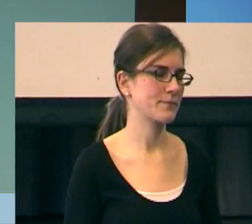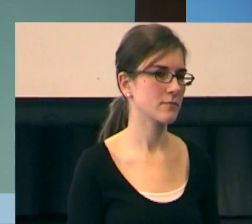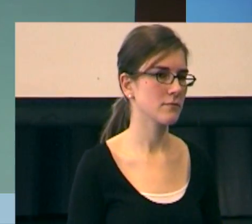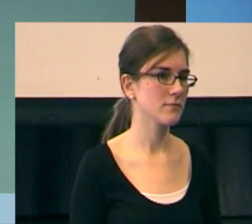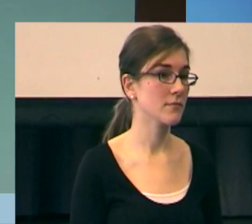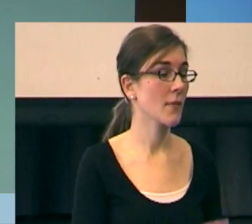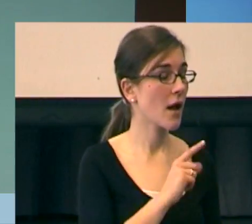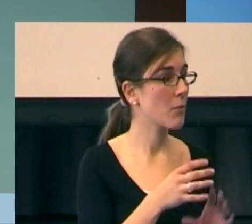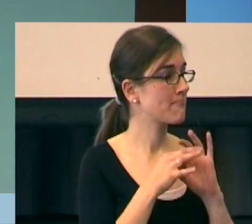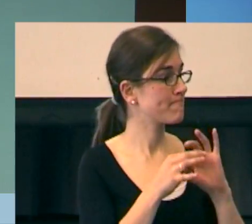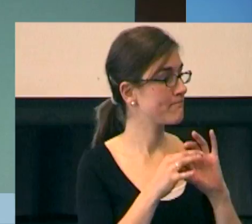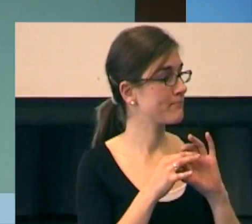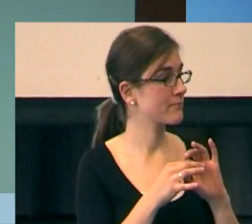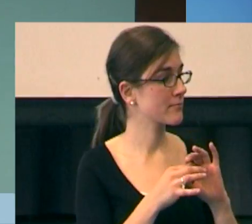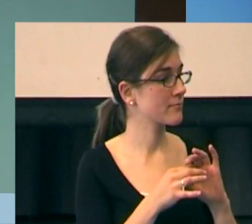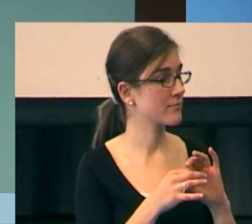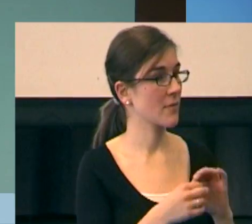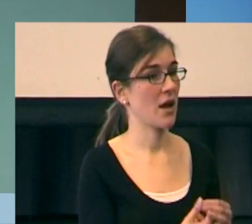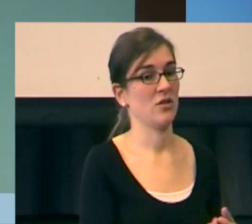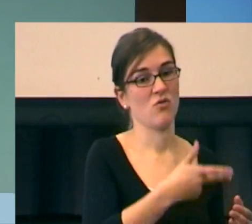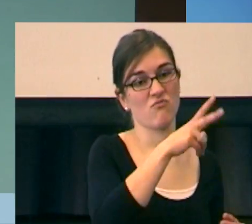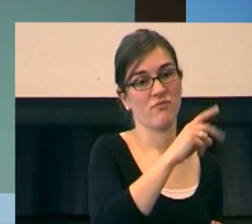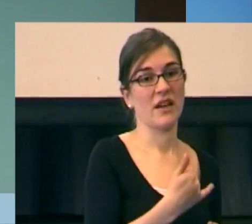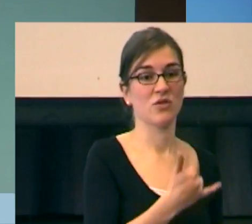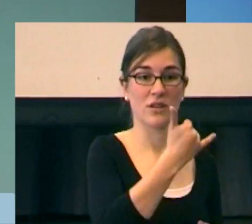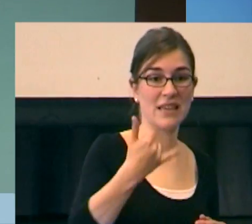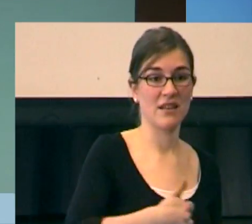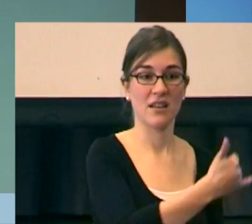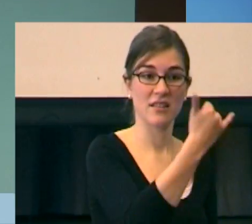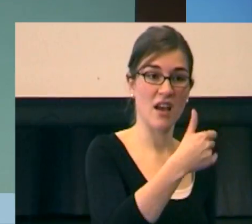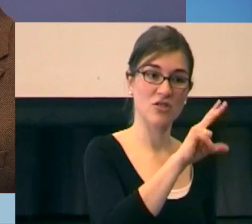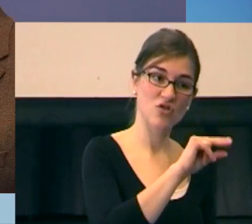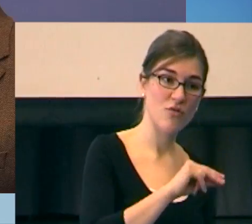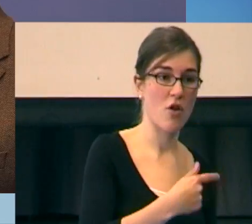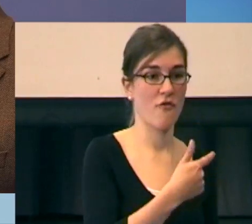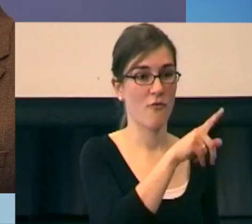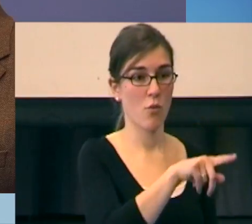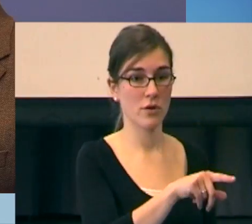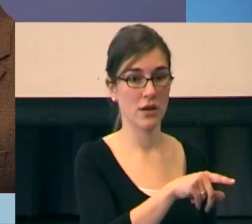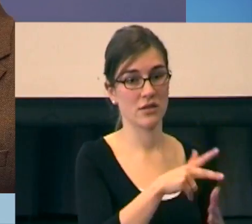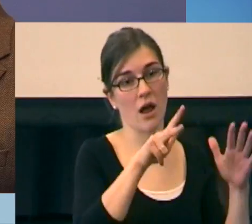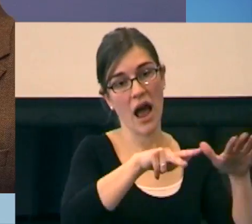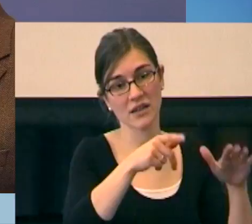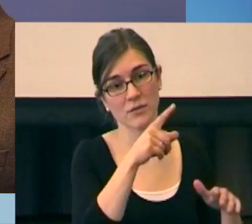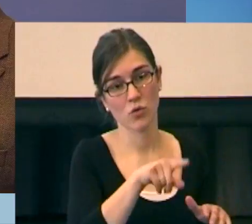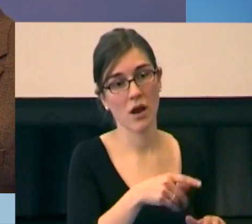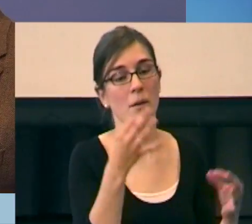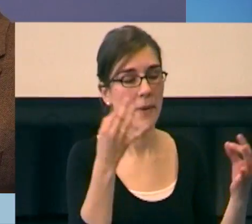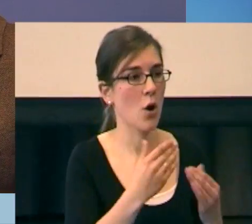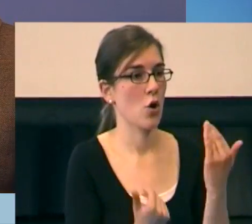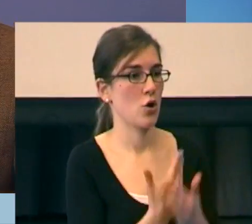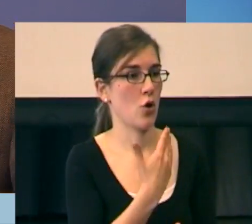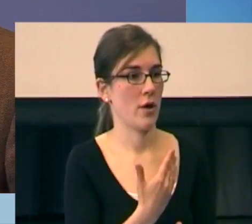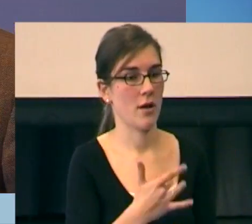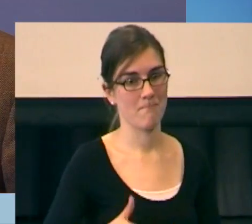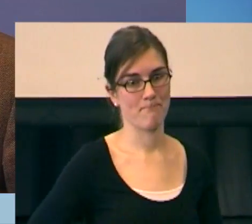Patienten alle 12 bis 18 Monate muss man eine neue Gewebsprobe machen, einfach um sicherzugehen, dass